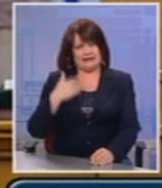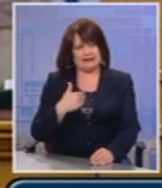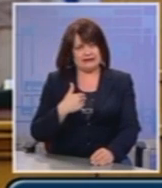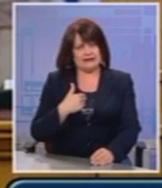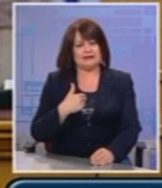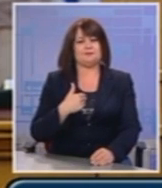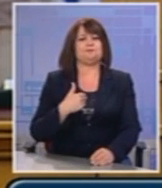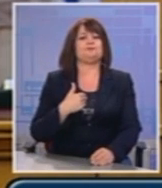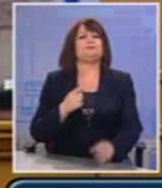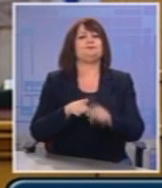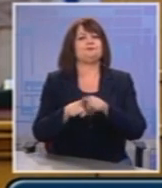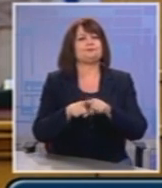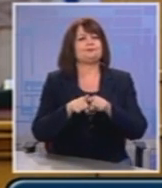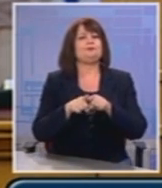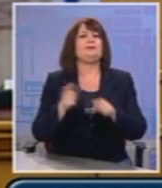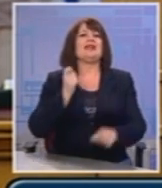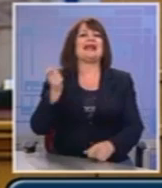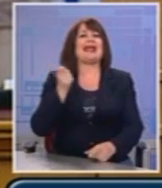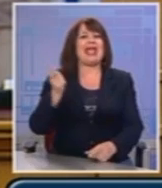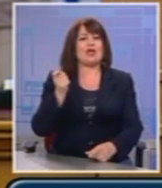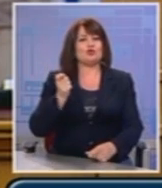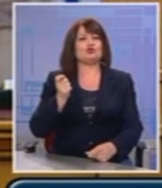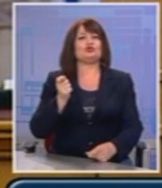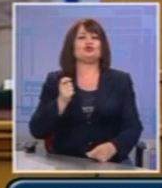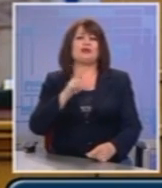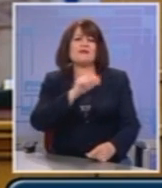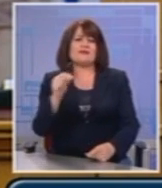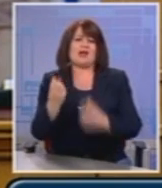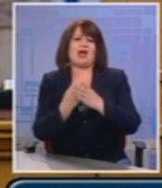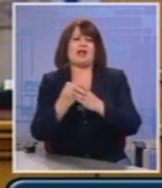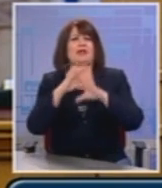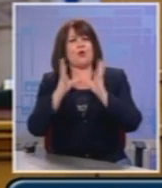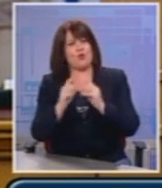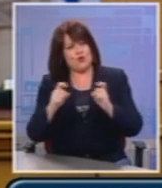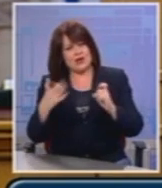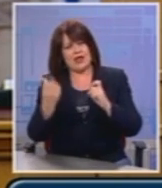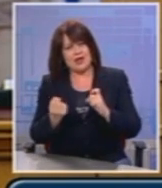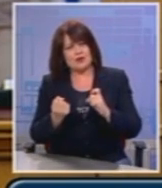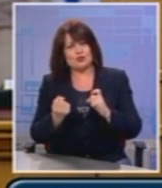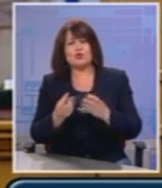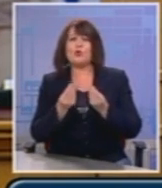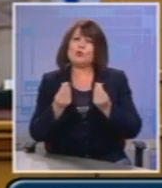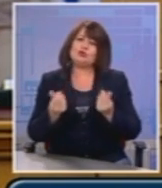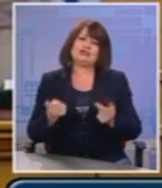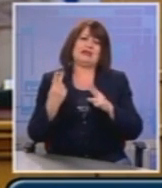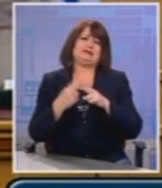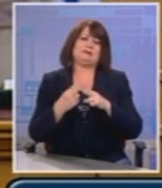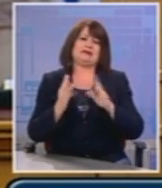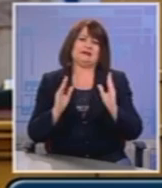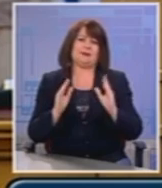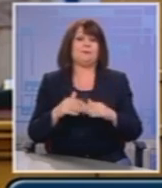η σχέση μεταξύ χρέους και κοινών αγαθών είναι ουσιαστικής σημασίας